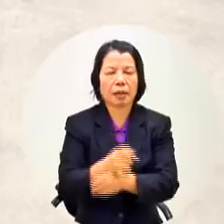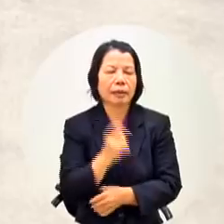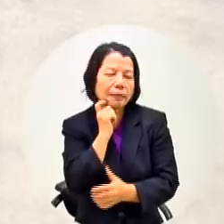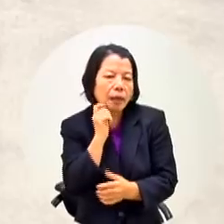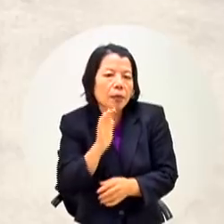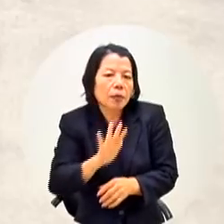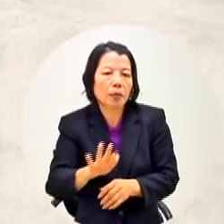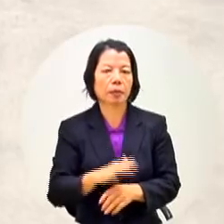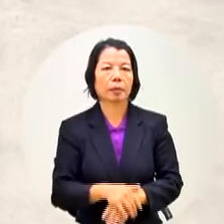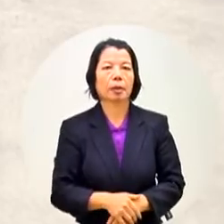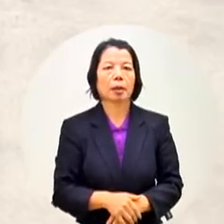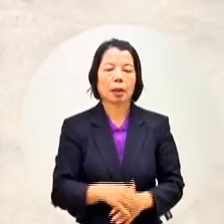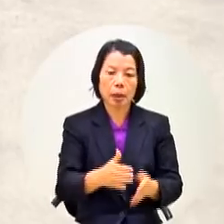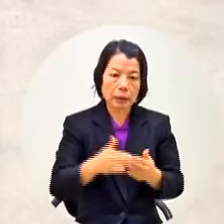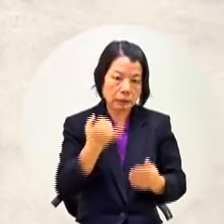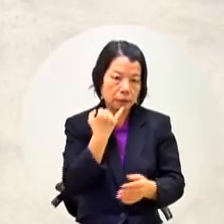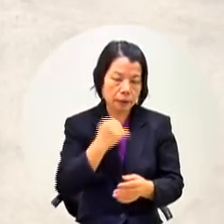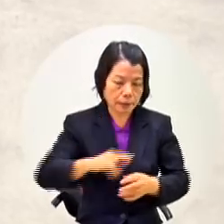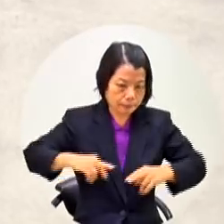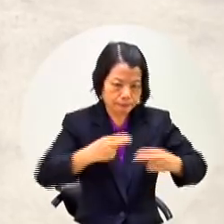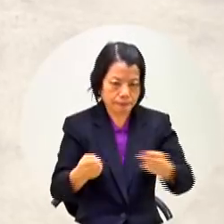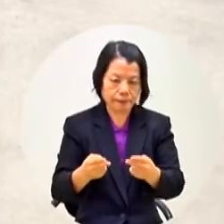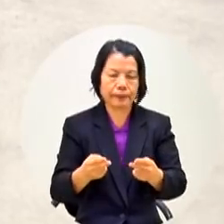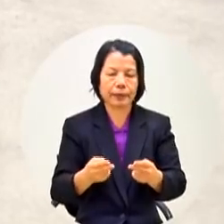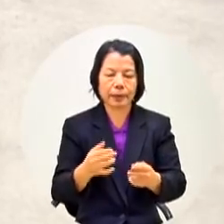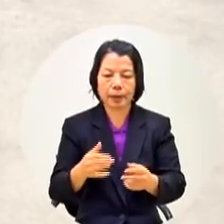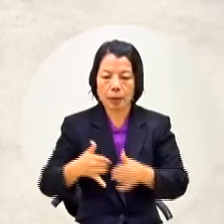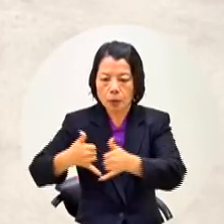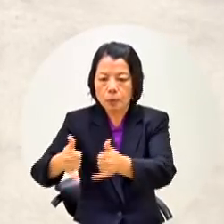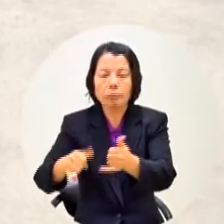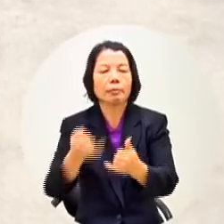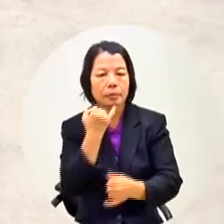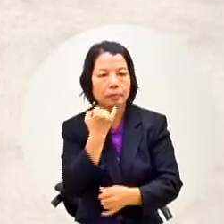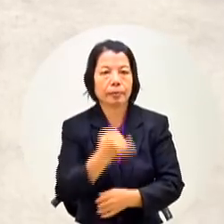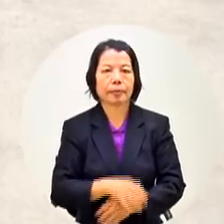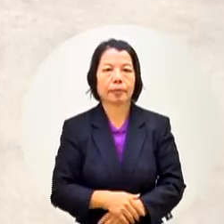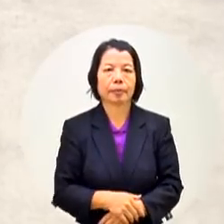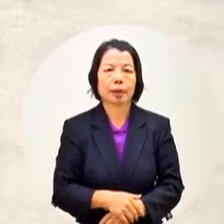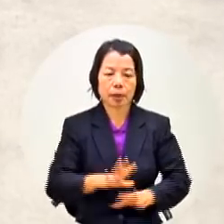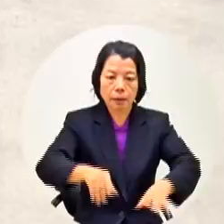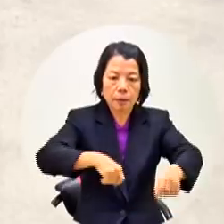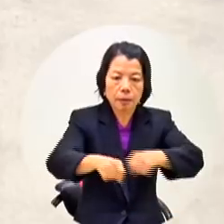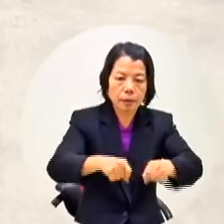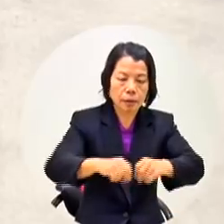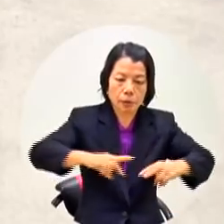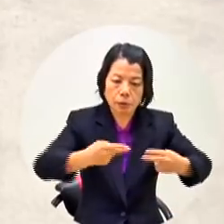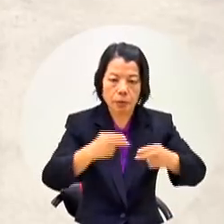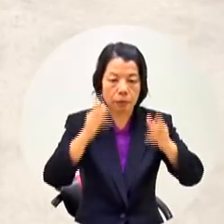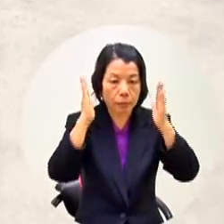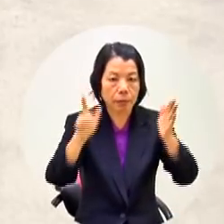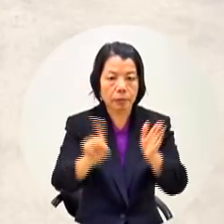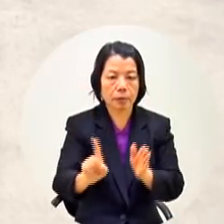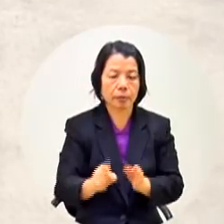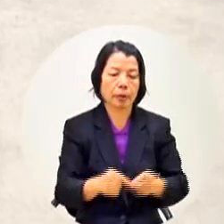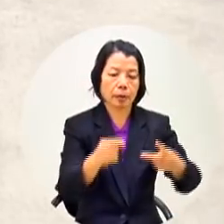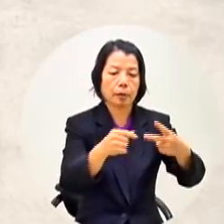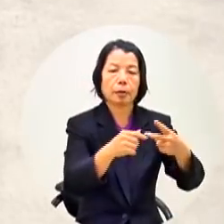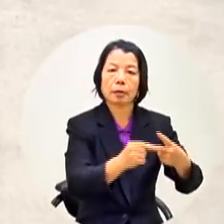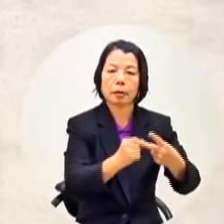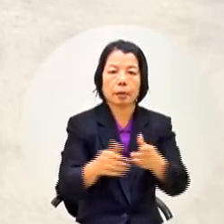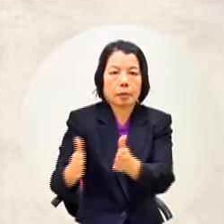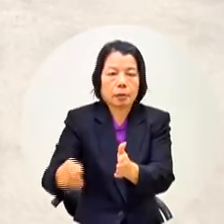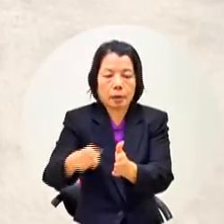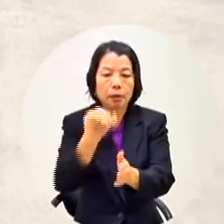路线。因此呢，我们目前计划一个修正方面，在二阶轻轨可施作的路段，我们会尽速一线完